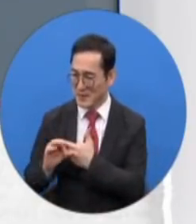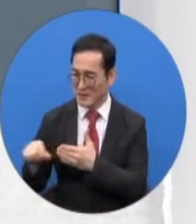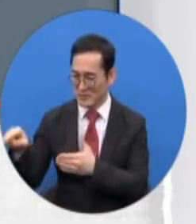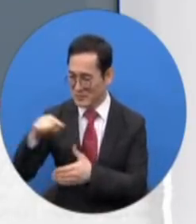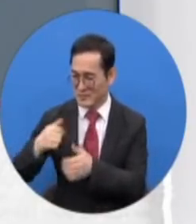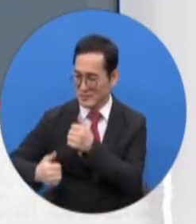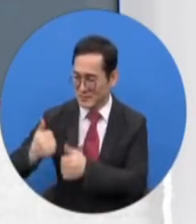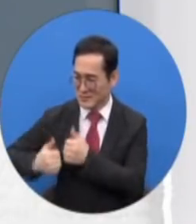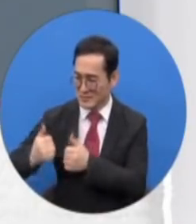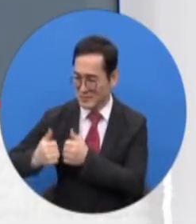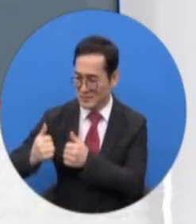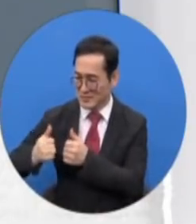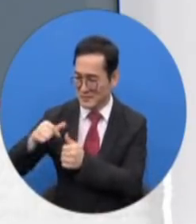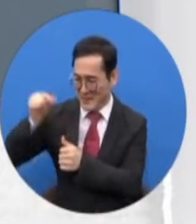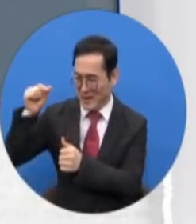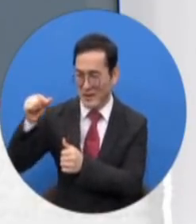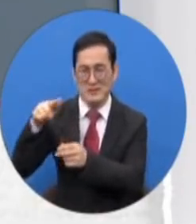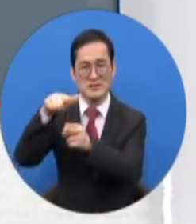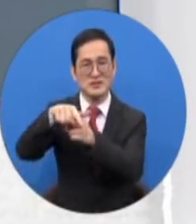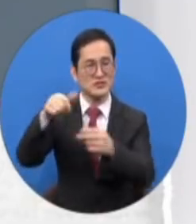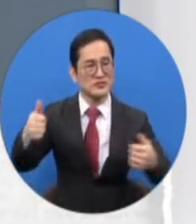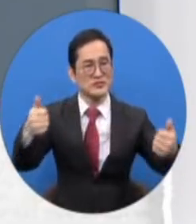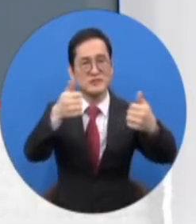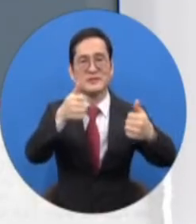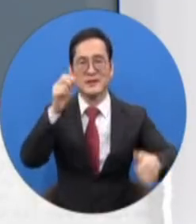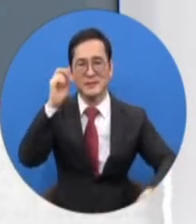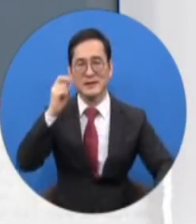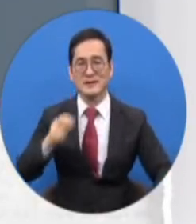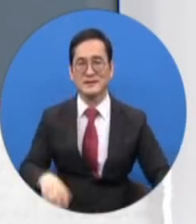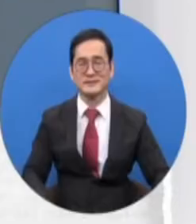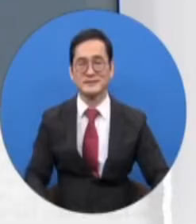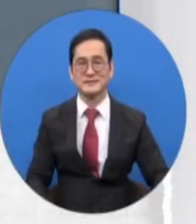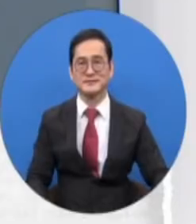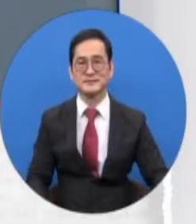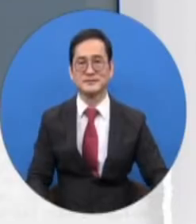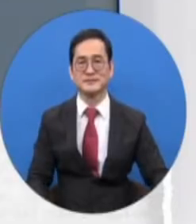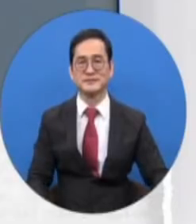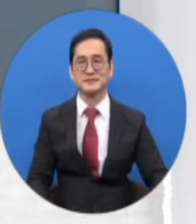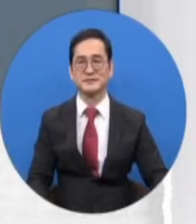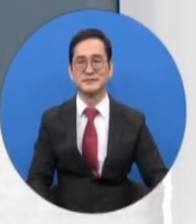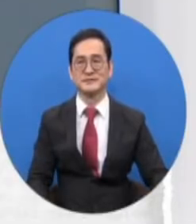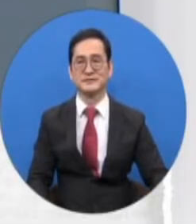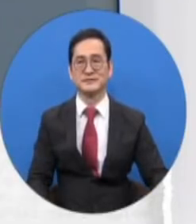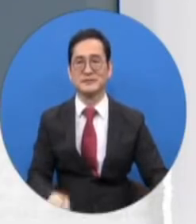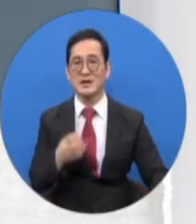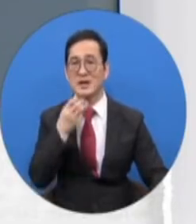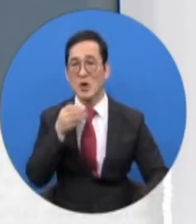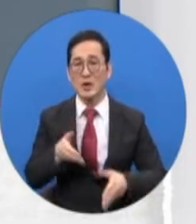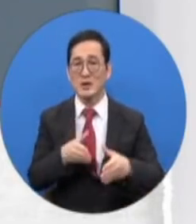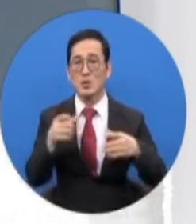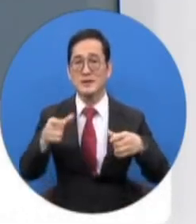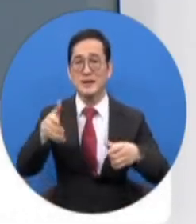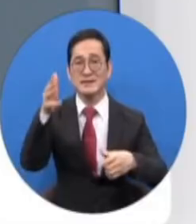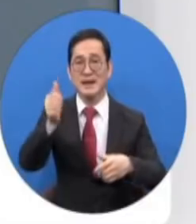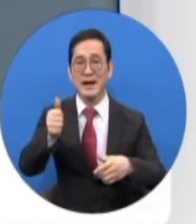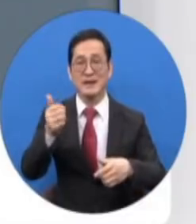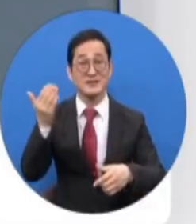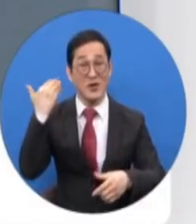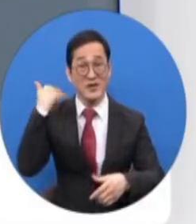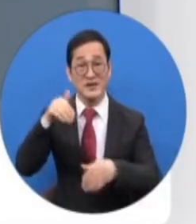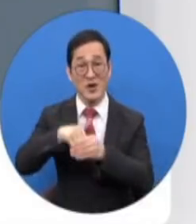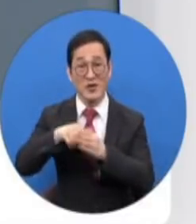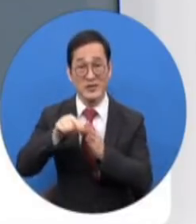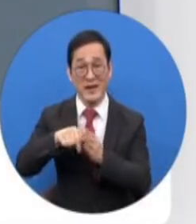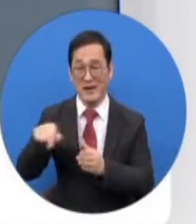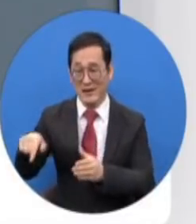있어요. 그런데 예. 이게 뭐 특수한 경우잖아요. 그리고 경기지사 같은 경우는 지난 대선에서도 졌잖아요. 그러니까 어떻게 할지 좀 그